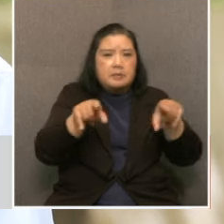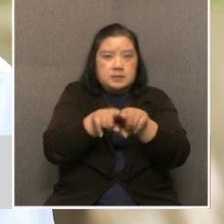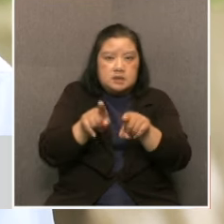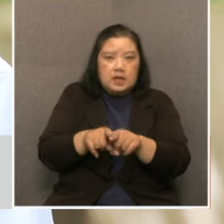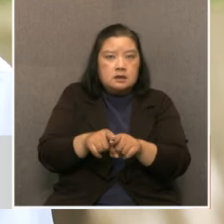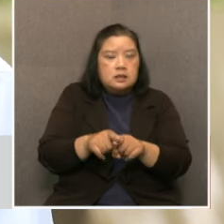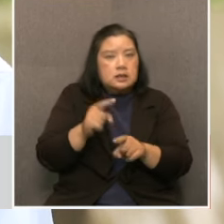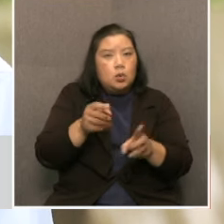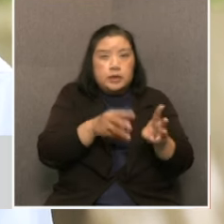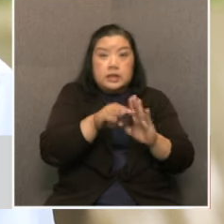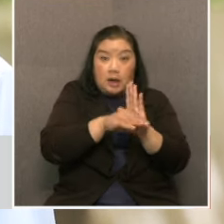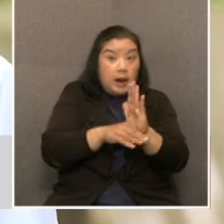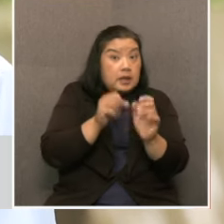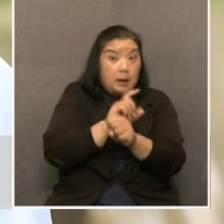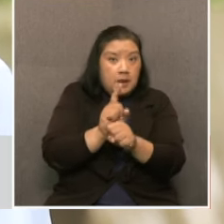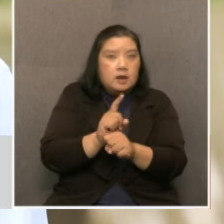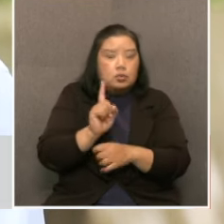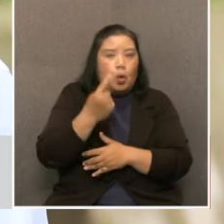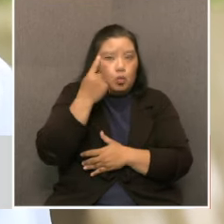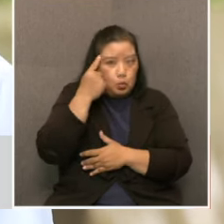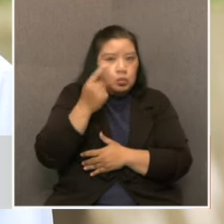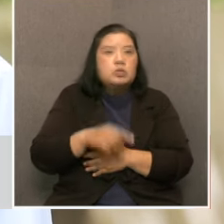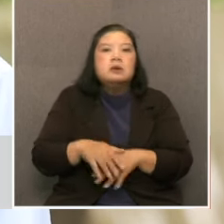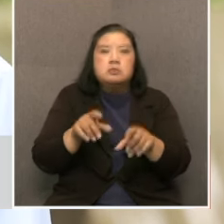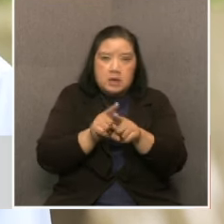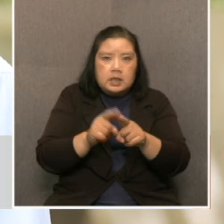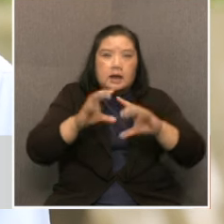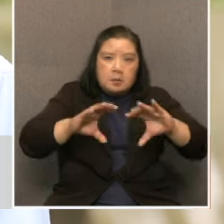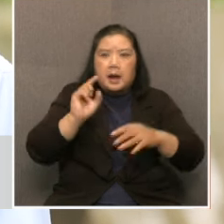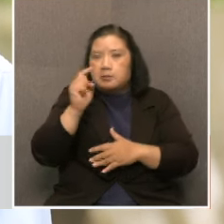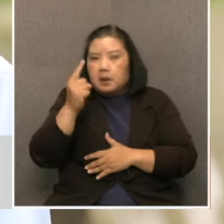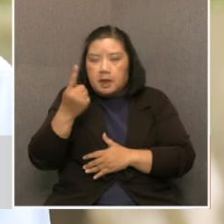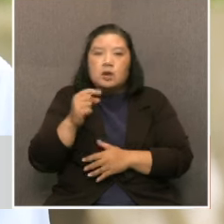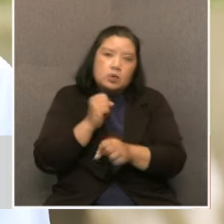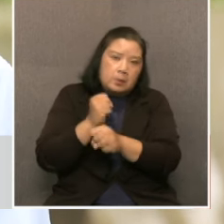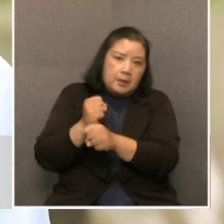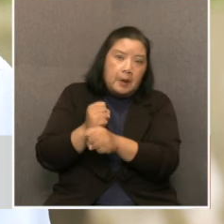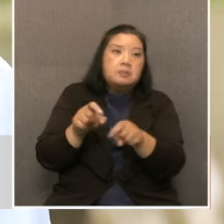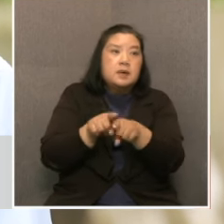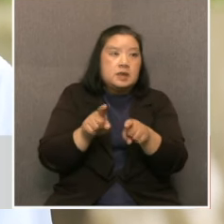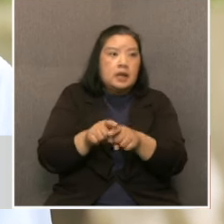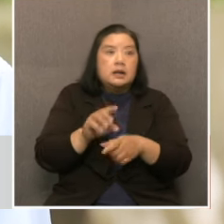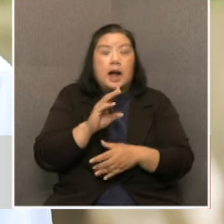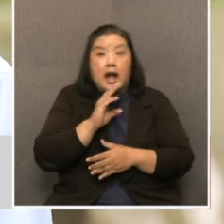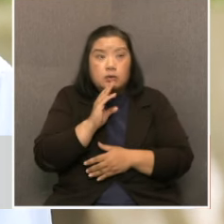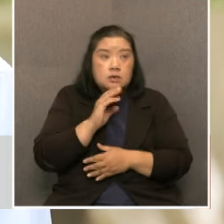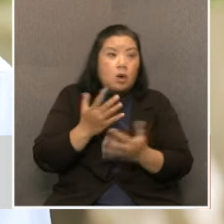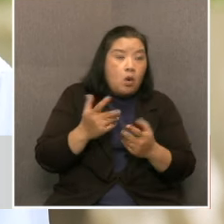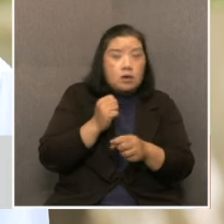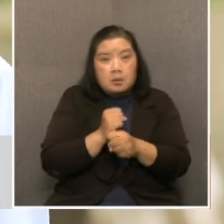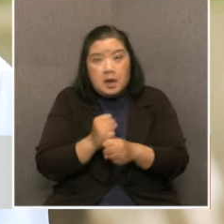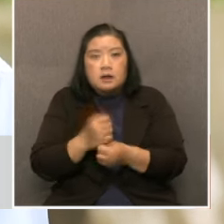ำอะไรใช่ไหมครับไม่ใช่เฉพาะรัฐบาลนี้รัฐบาลไหนเพราะว่าไม่อย่างนั้นเดี๋ยวรัฐบาลจะปั่นป่วนจดไม่ทันยังไม่ได้แถลงแล้